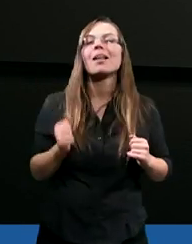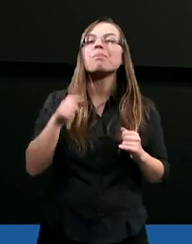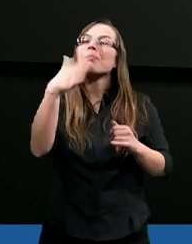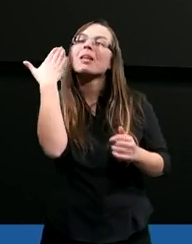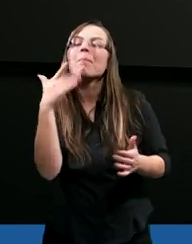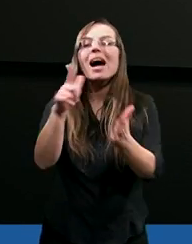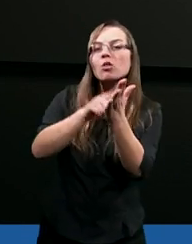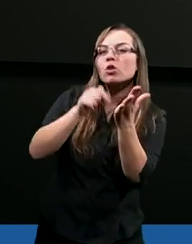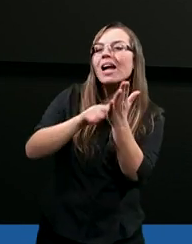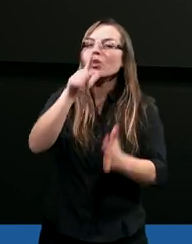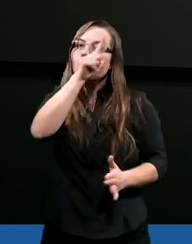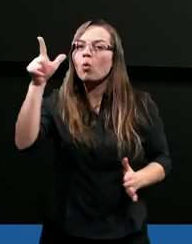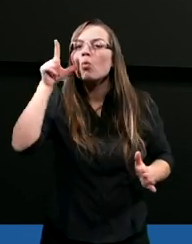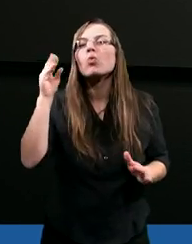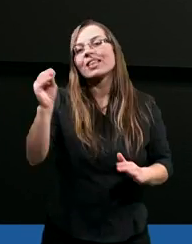bardzo często ludzie